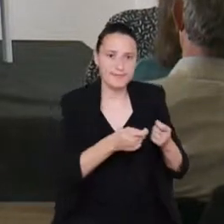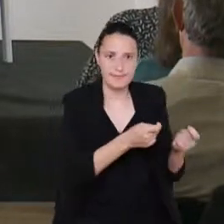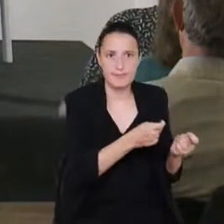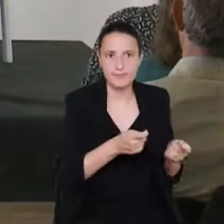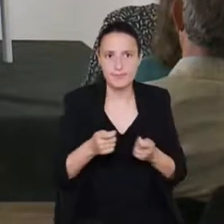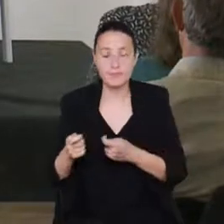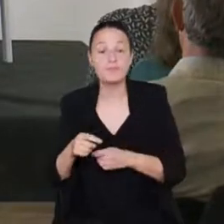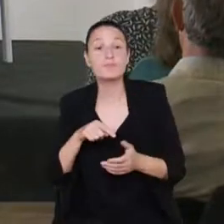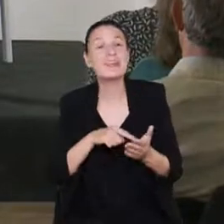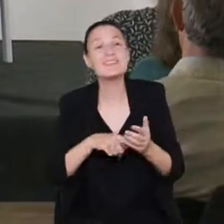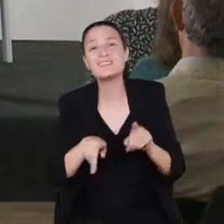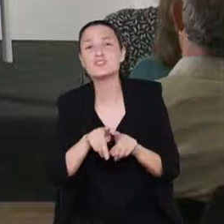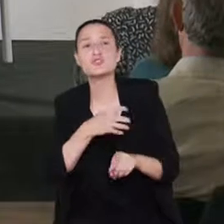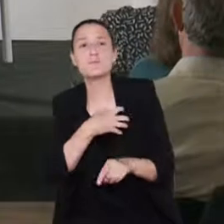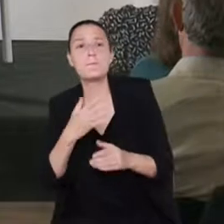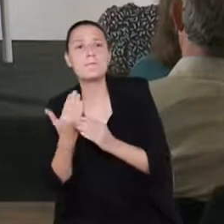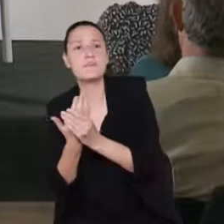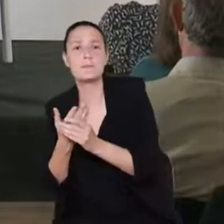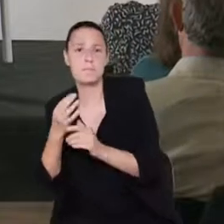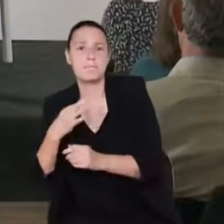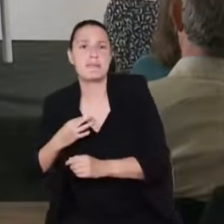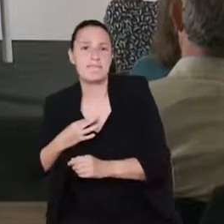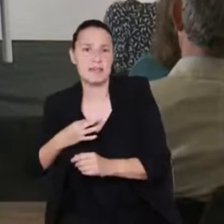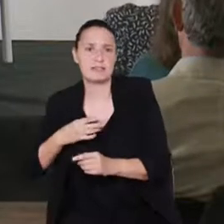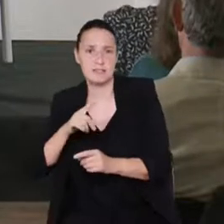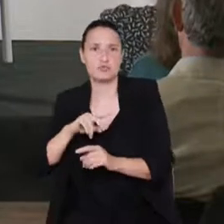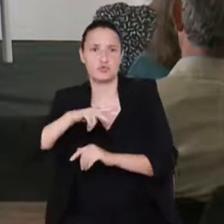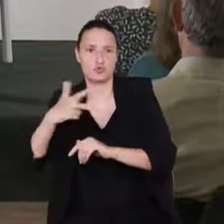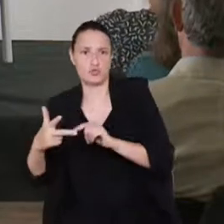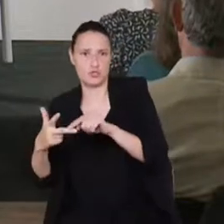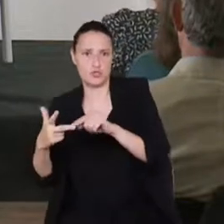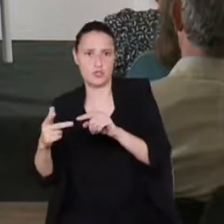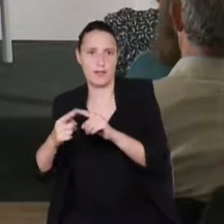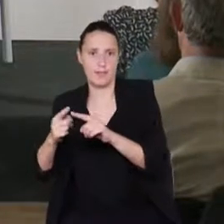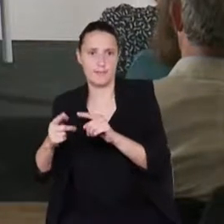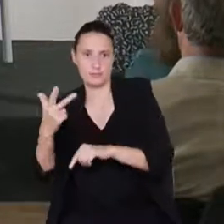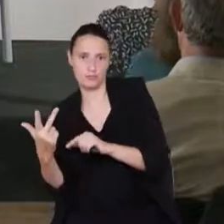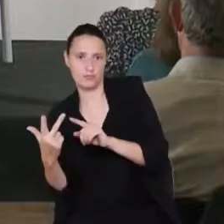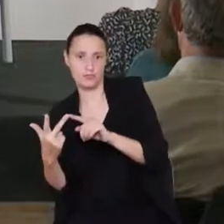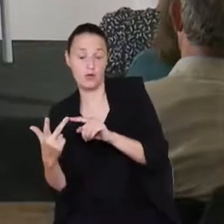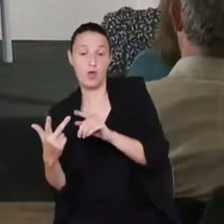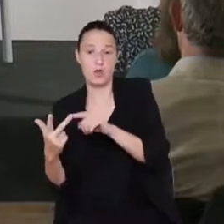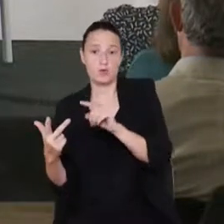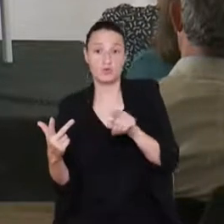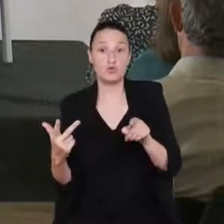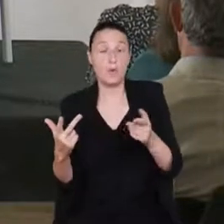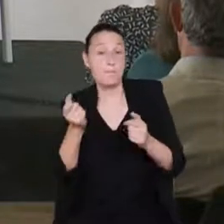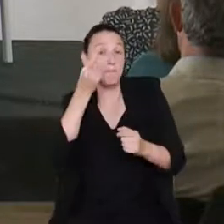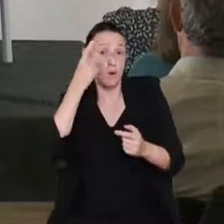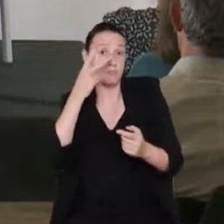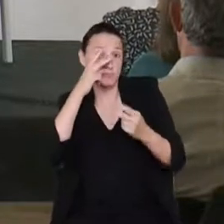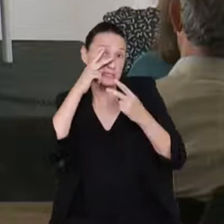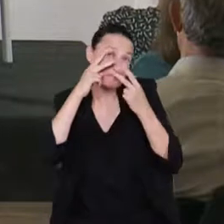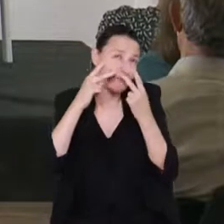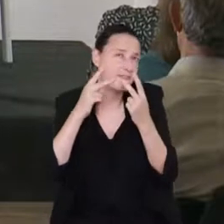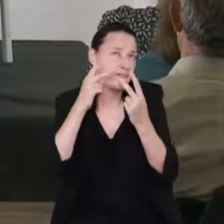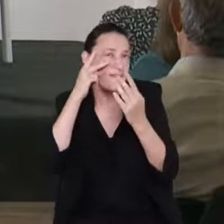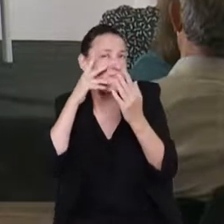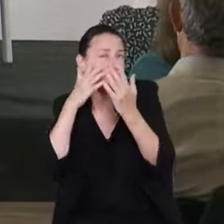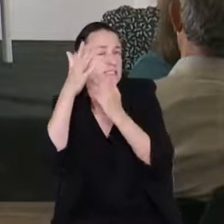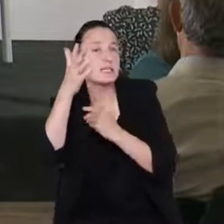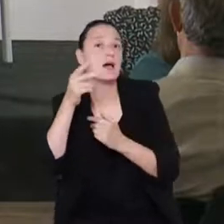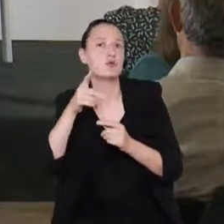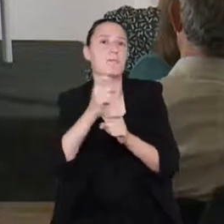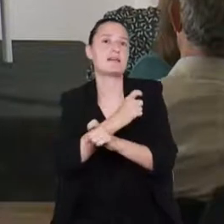i potem gospodarstwa, firmy prywatne, które miały być trzecim elementem. No i to była taka wizja właśnie kraju, który jest